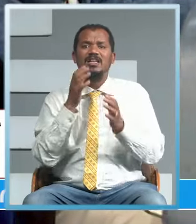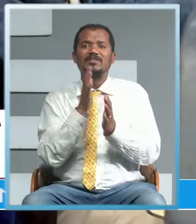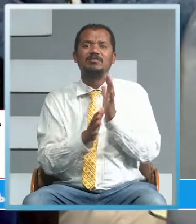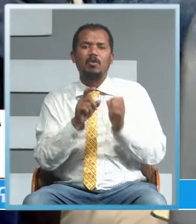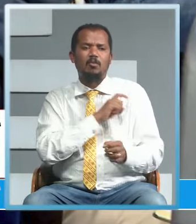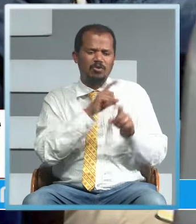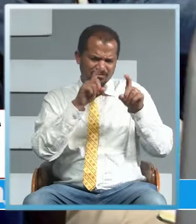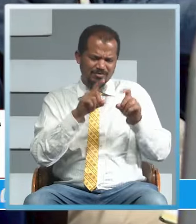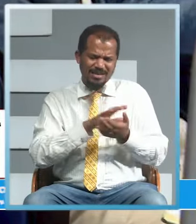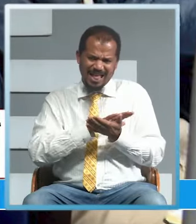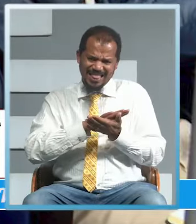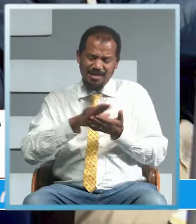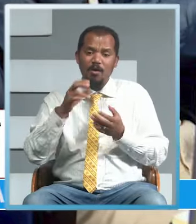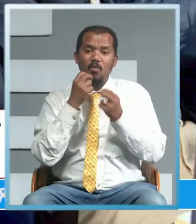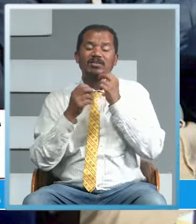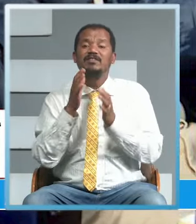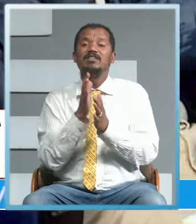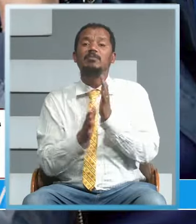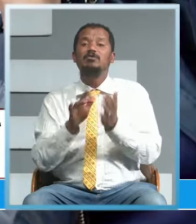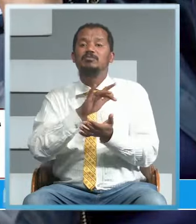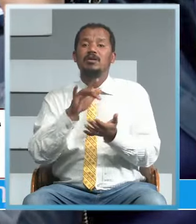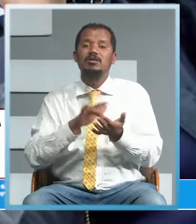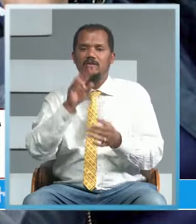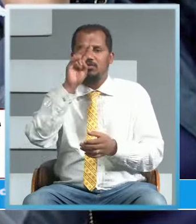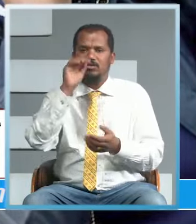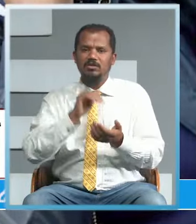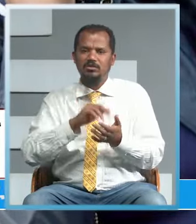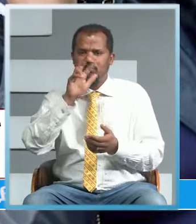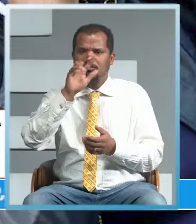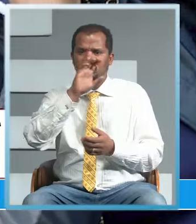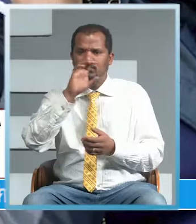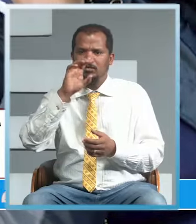ወንጀል ፈጽመው ፖሊስ ምርመራ ካጣራባቸው ወንጀል ፈጻሚዎች መካከል